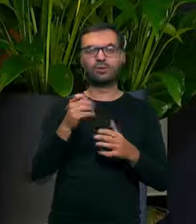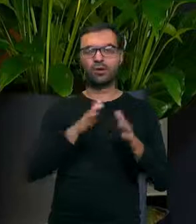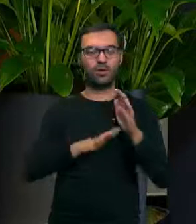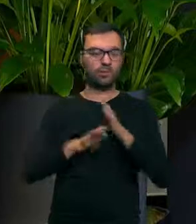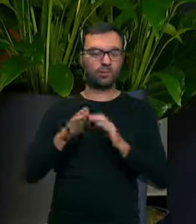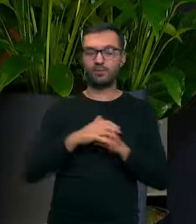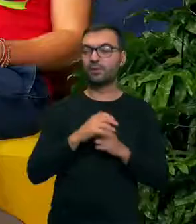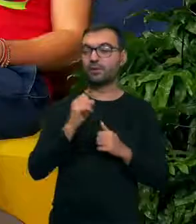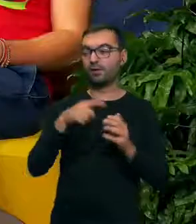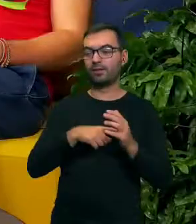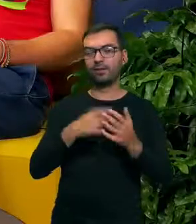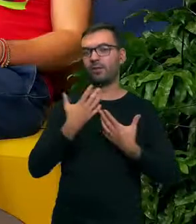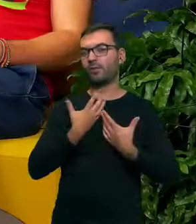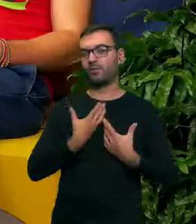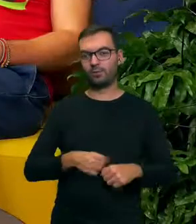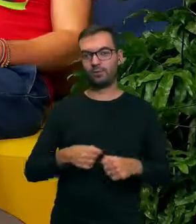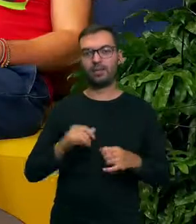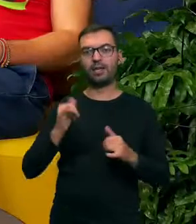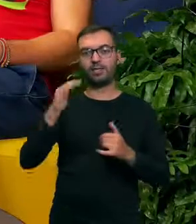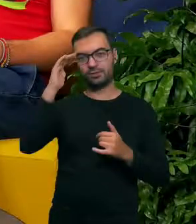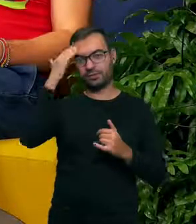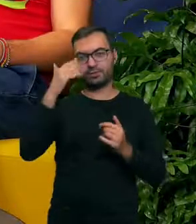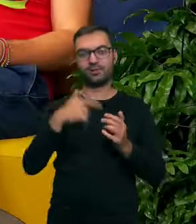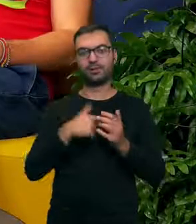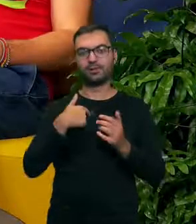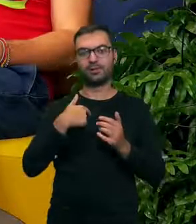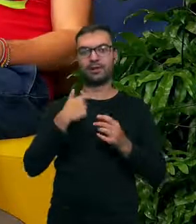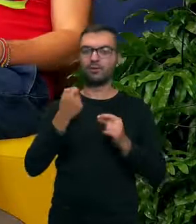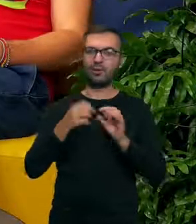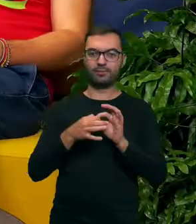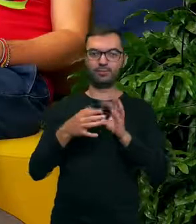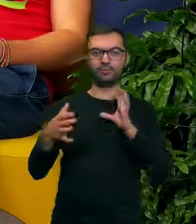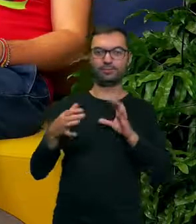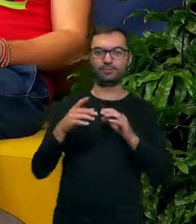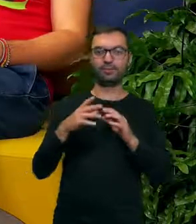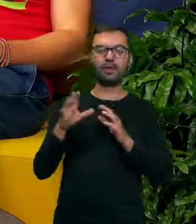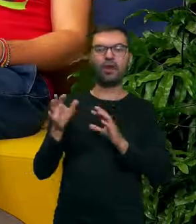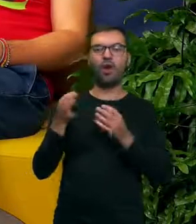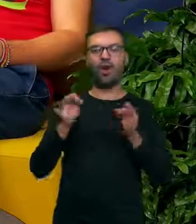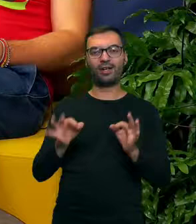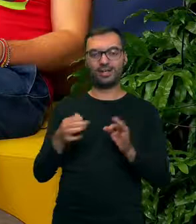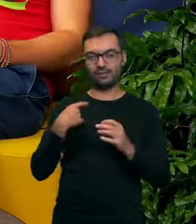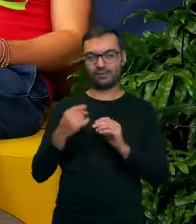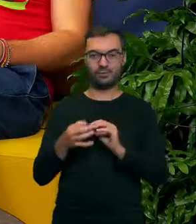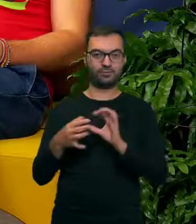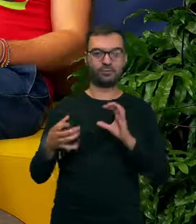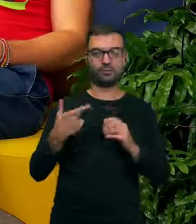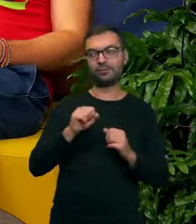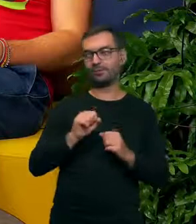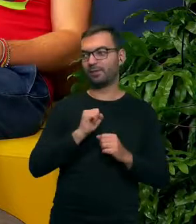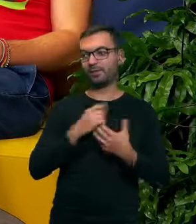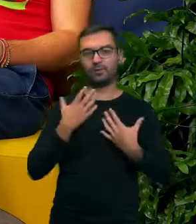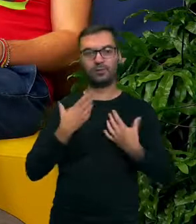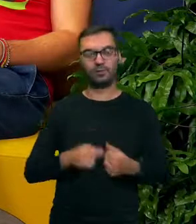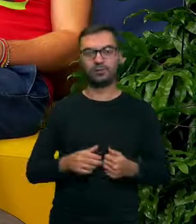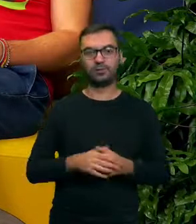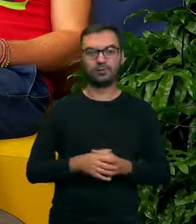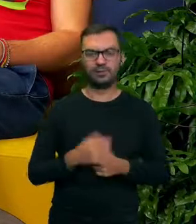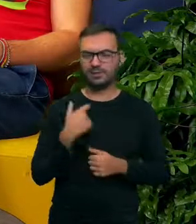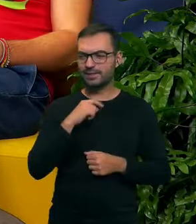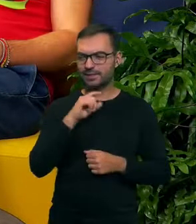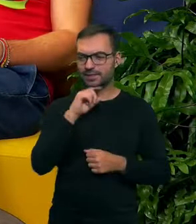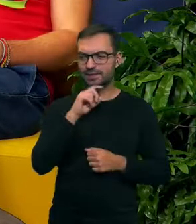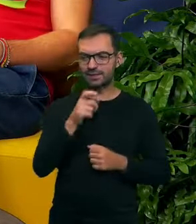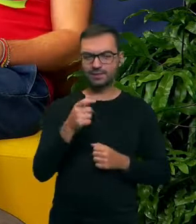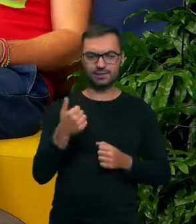Ale to była wielka ulga, wiesz, jak ja się dowiedziałem, że będziemy się odrywali od jakby pierwowzoru i nie wydaje mi się, żebyśmy